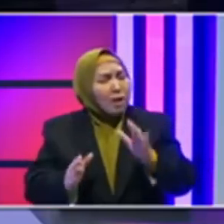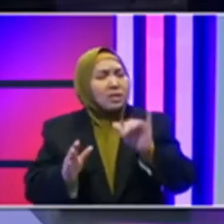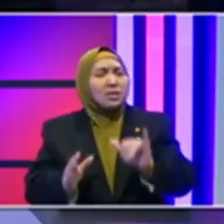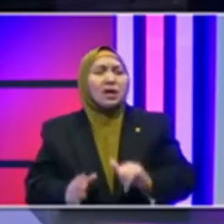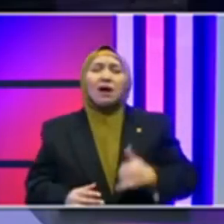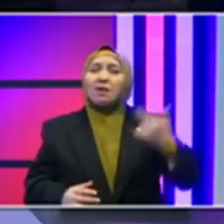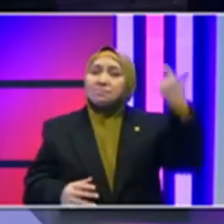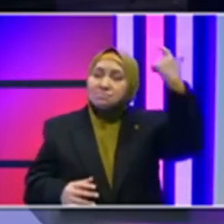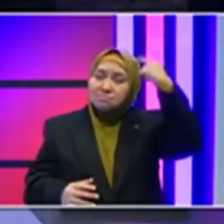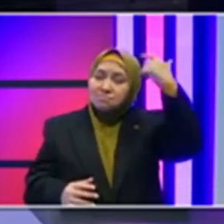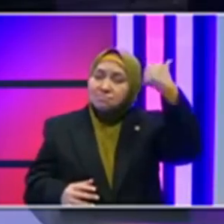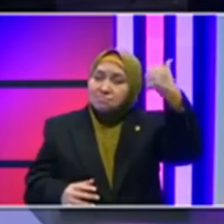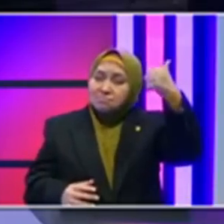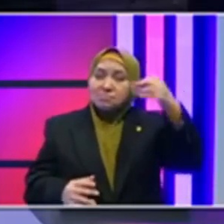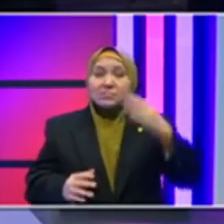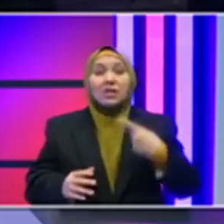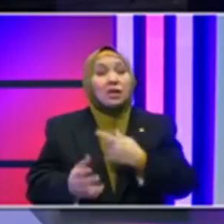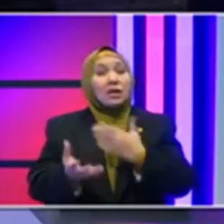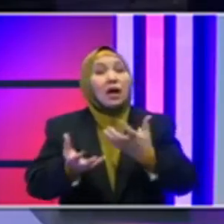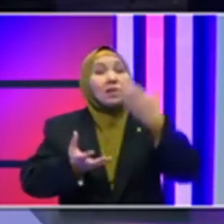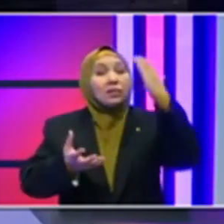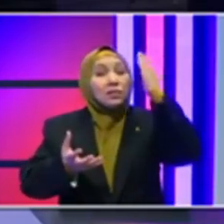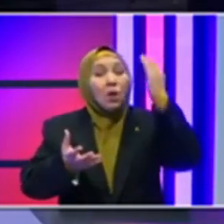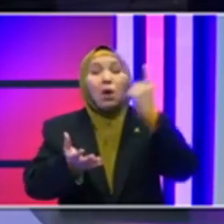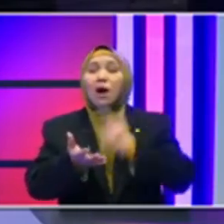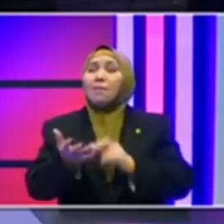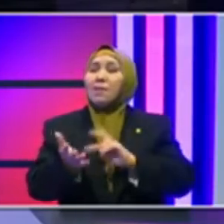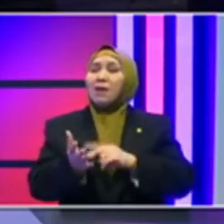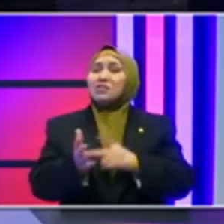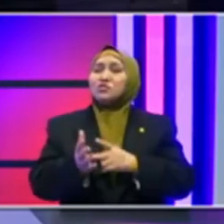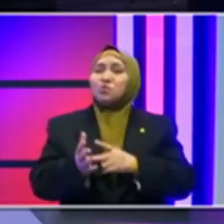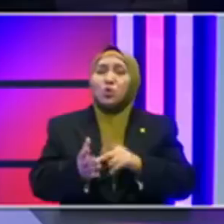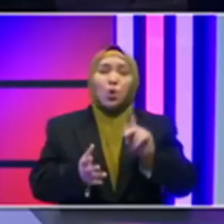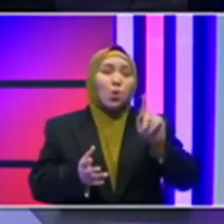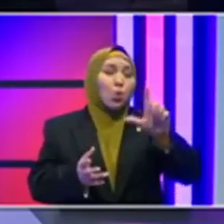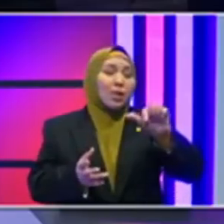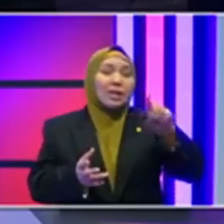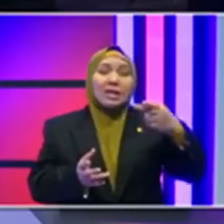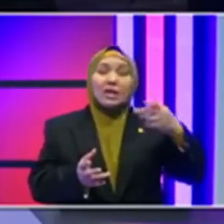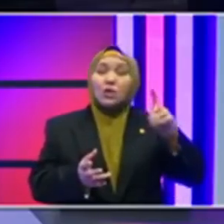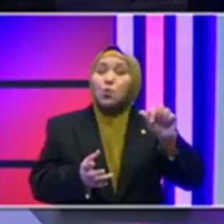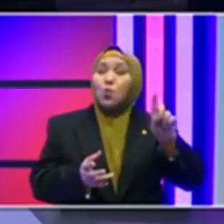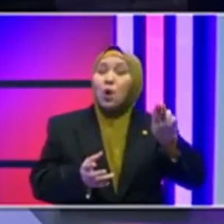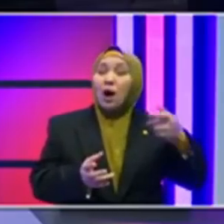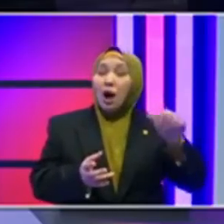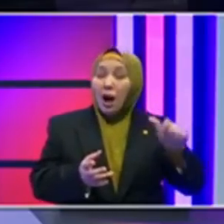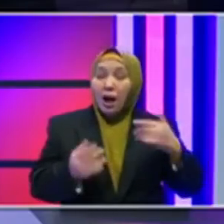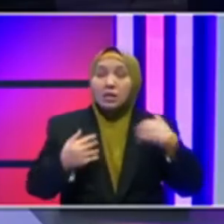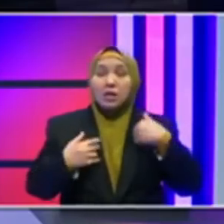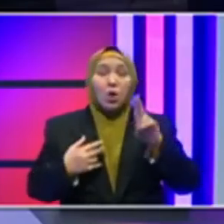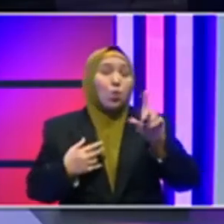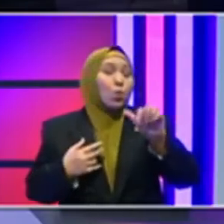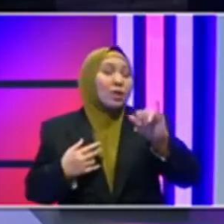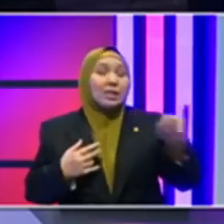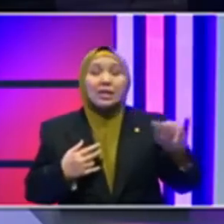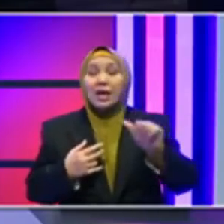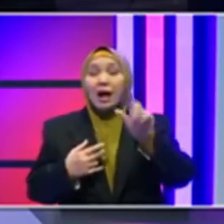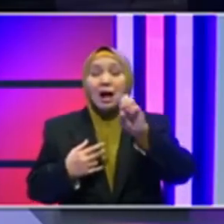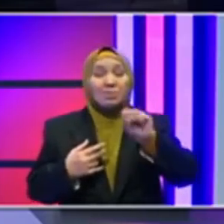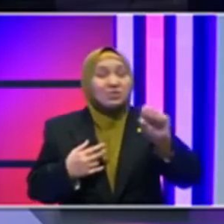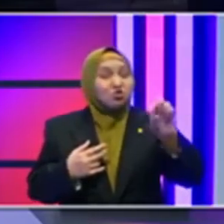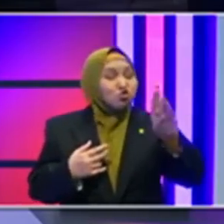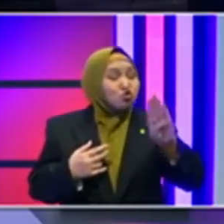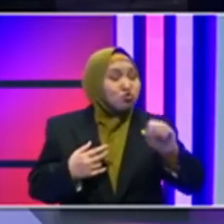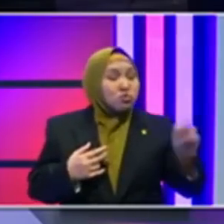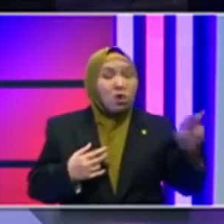berakal kita mengetahui apa maksud Ulin Dhuha di dalam Alquran ini ada Ulil absor ada Ulil Aidi Wal